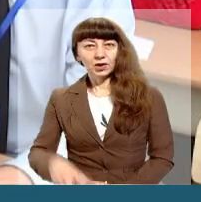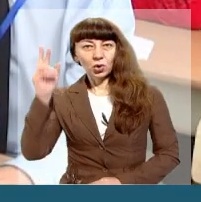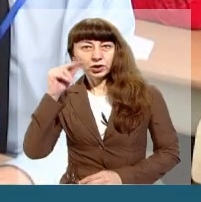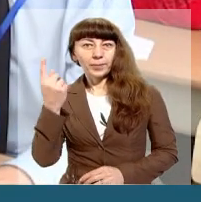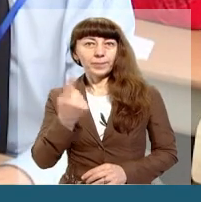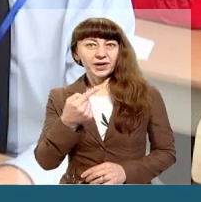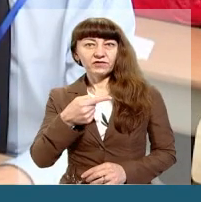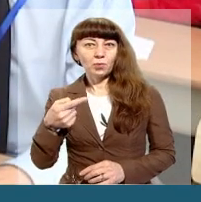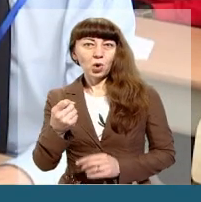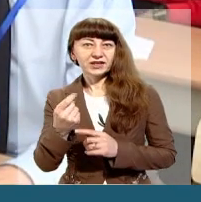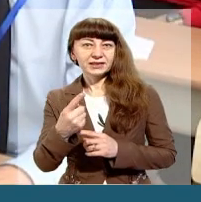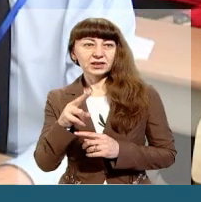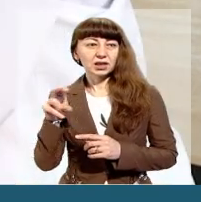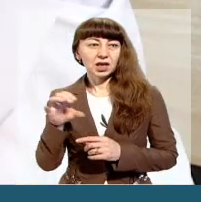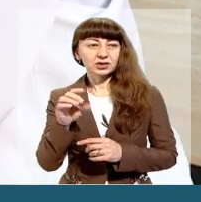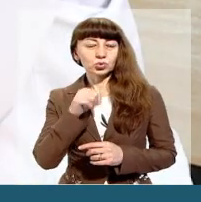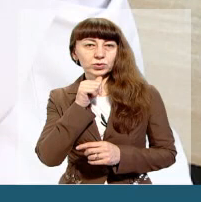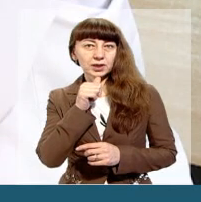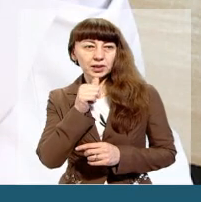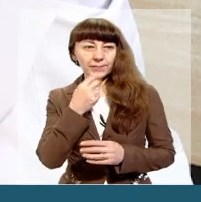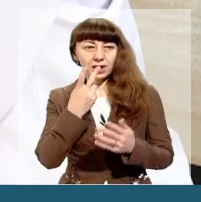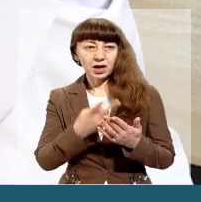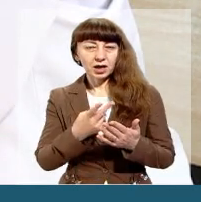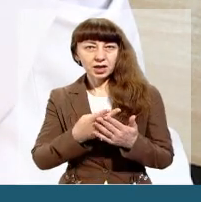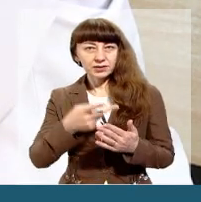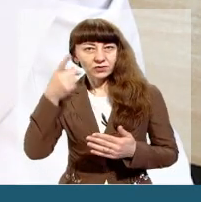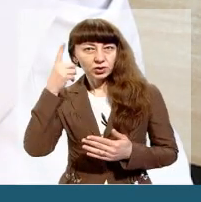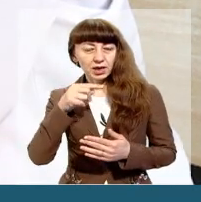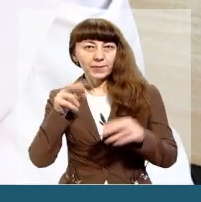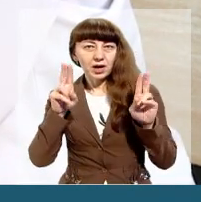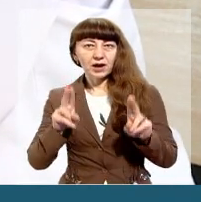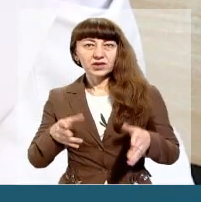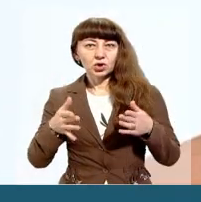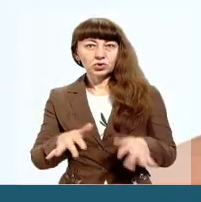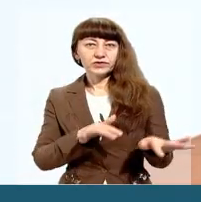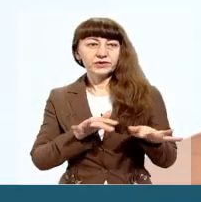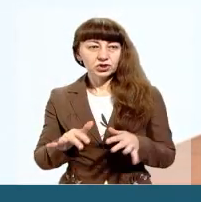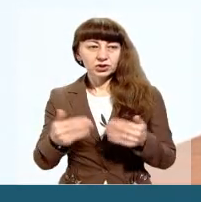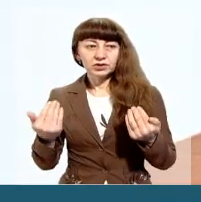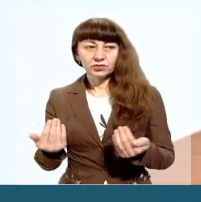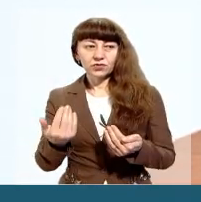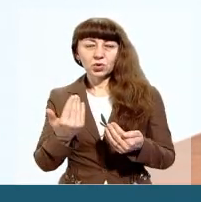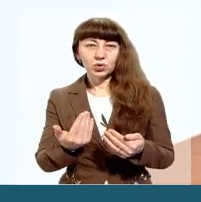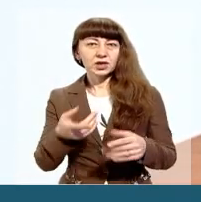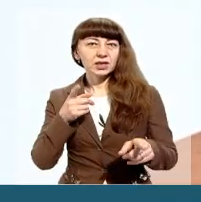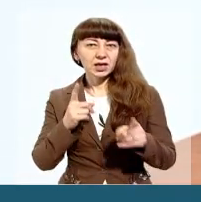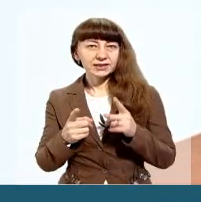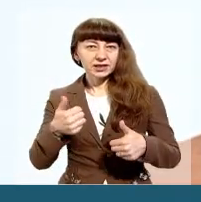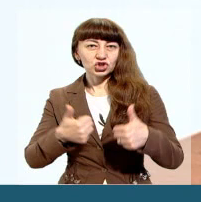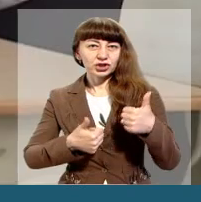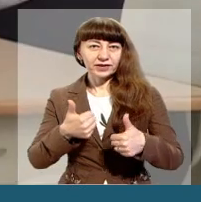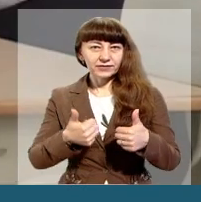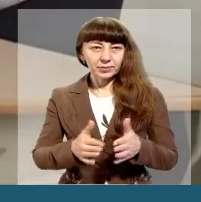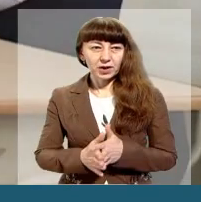Ученики с 1 по 11 классы города Кустанай демонстрируют знания правил дорожного движения. Сегодня у них настоящие